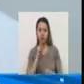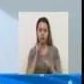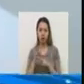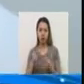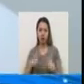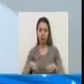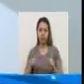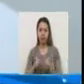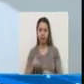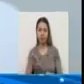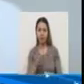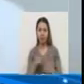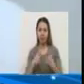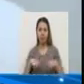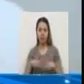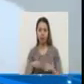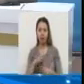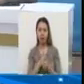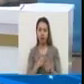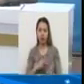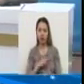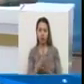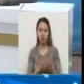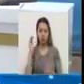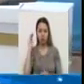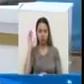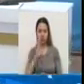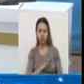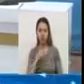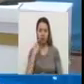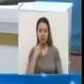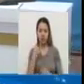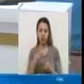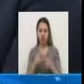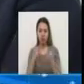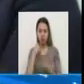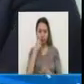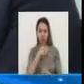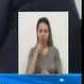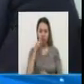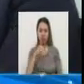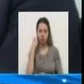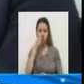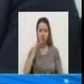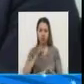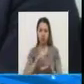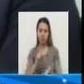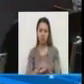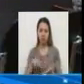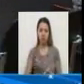комиссиясының отырса, партияның аумақтық филиал басшылары орынбасарларының есебі тыңдалды. Олардың айтуынша, елбасының жыл сайынғы жолдауында атап көрсетілген мақсат